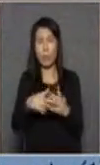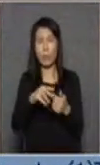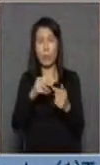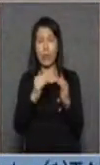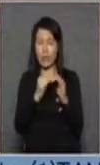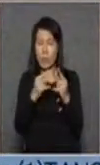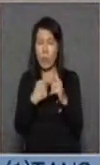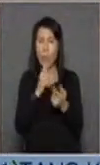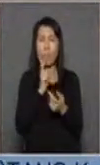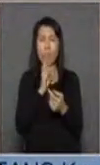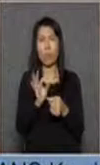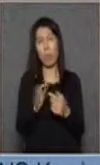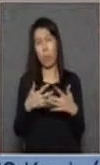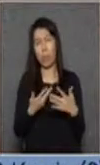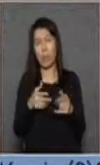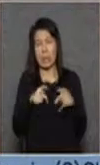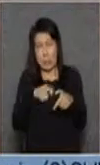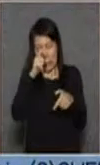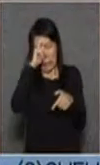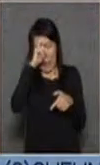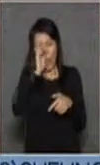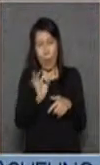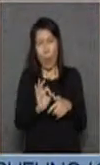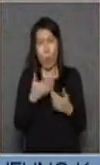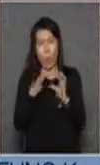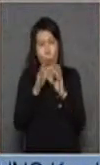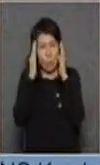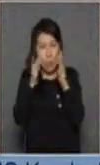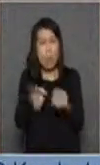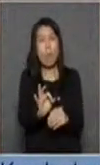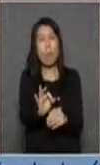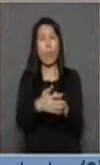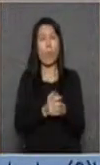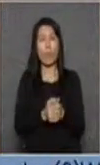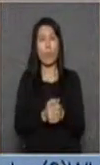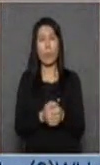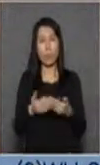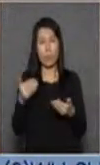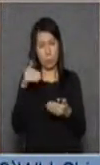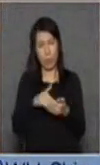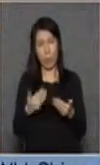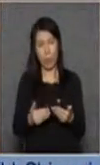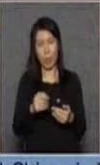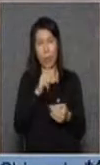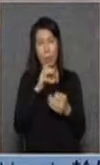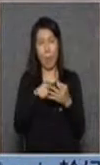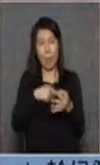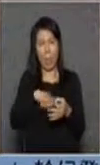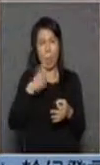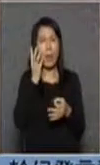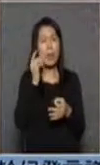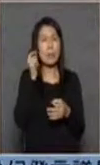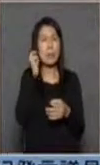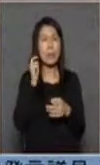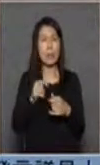冇乜嘢上心，亦都唔足够嘅关心嘅。咁所以今日呢，我亦都趁麦美娟议员提出嘅呢一